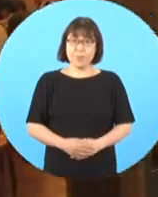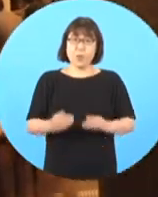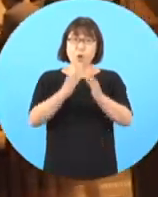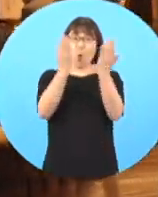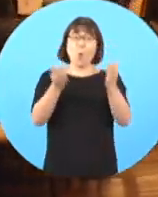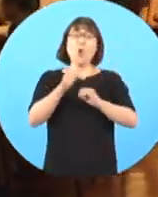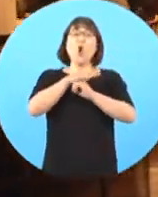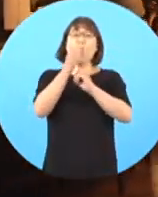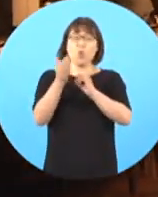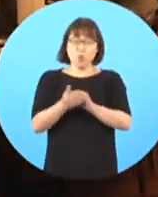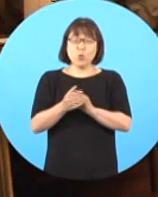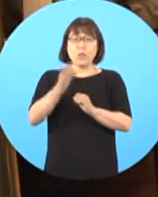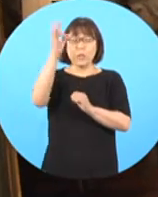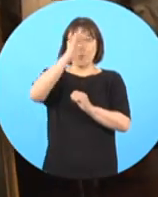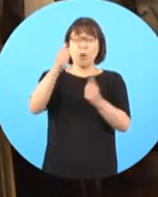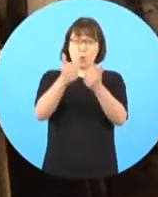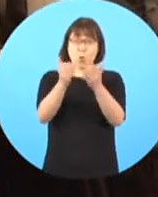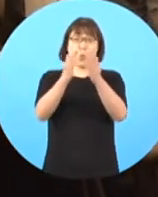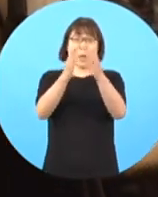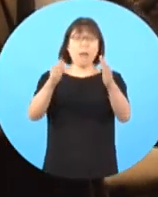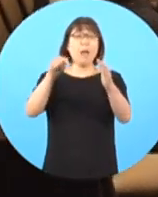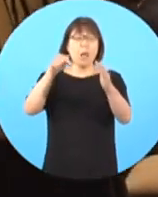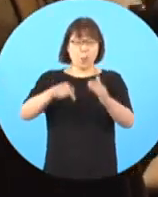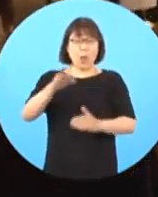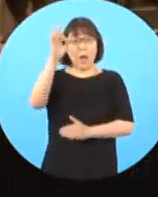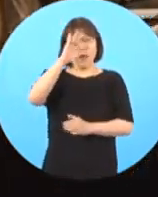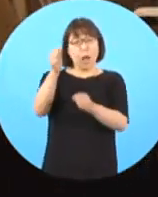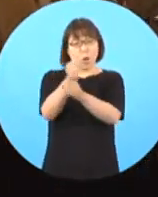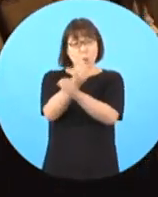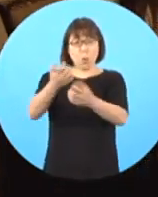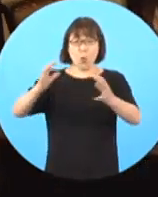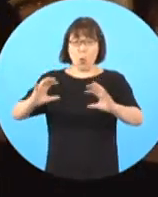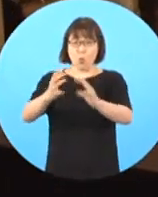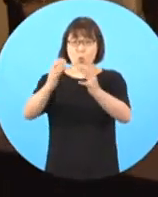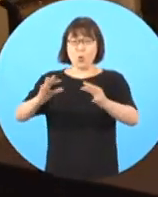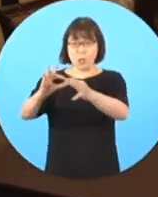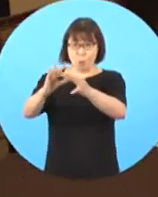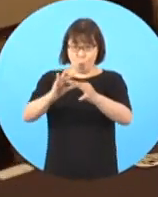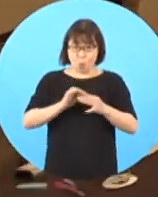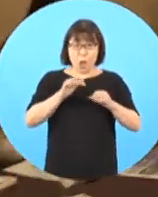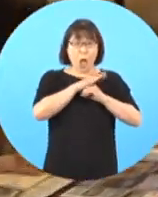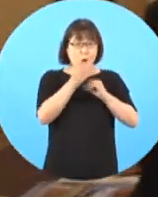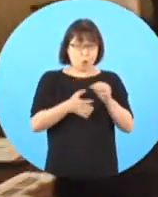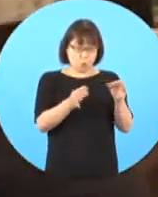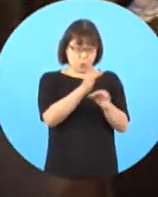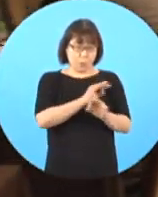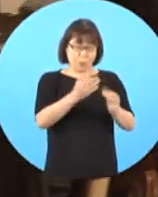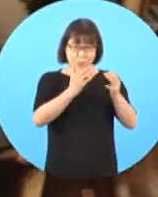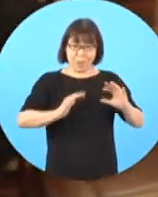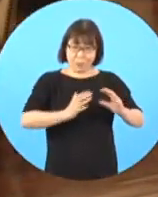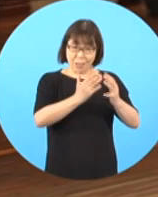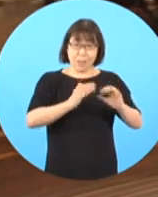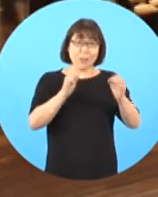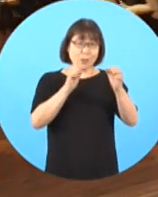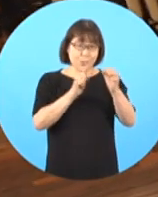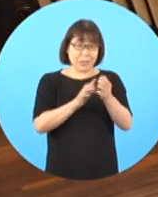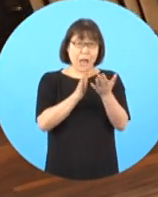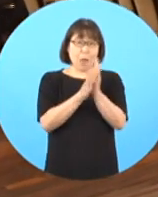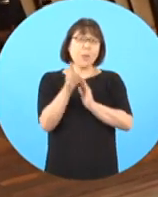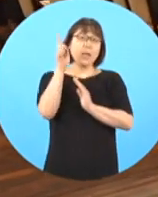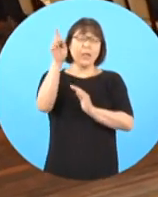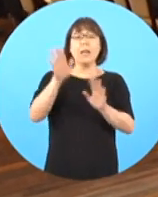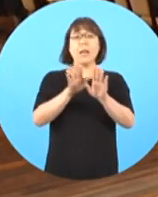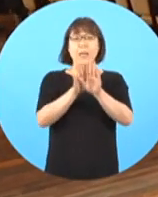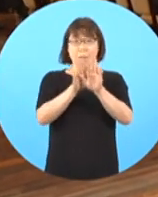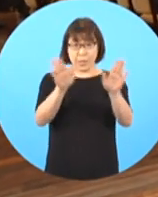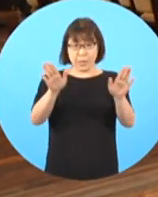オール徳島観光商談会は、観光業の振興を通じ徳島の経済を活性化しようと県が主催